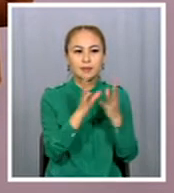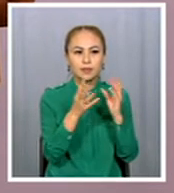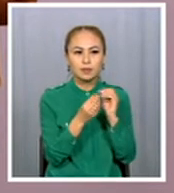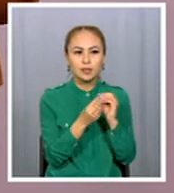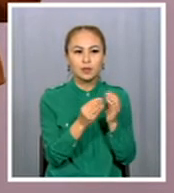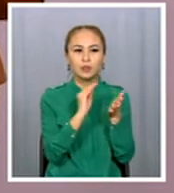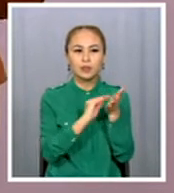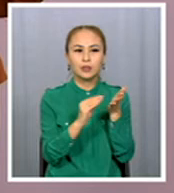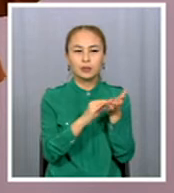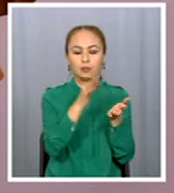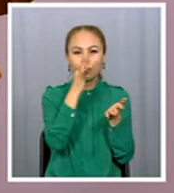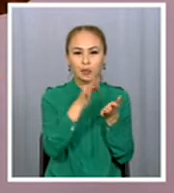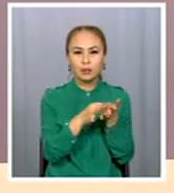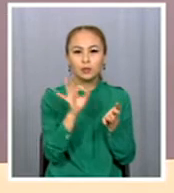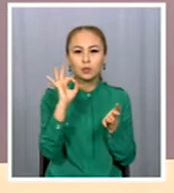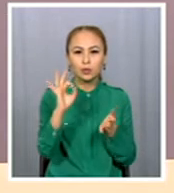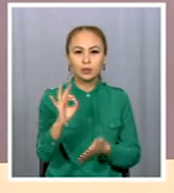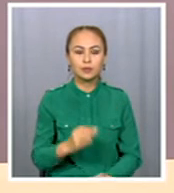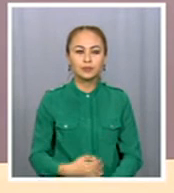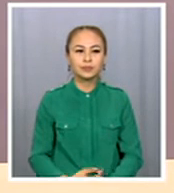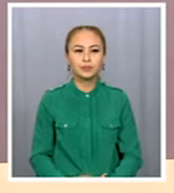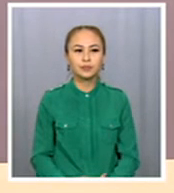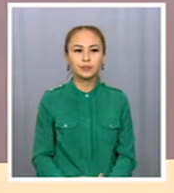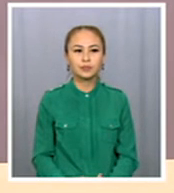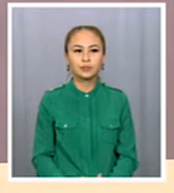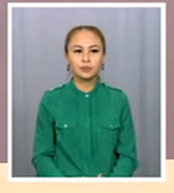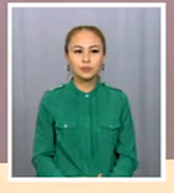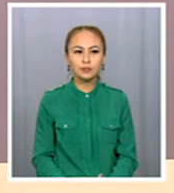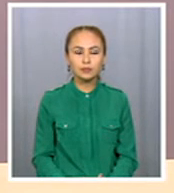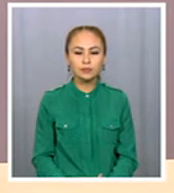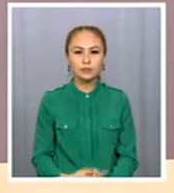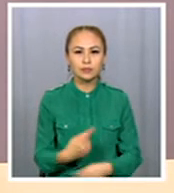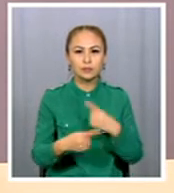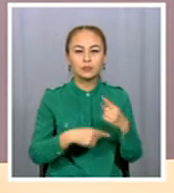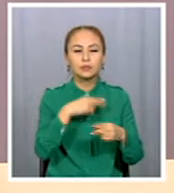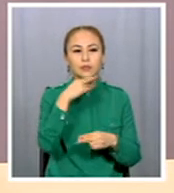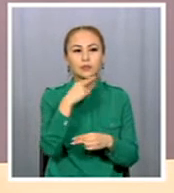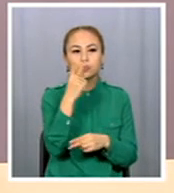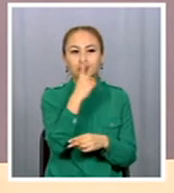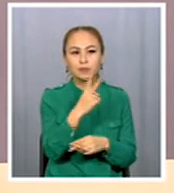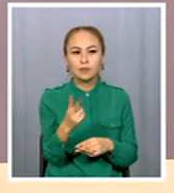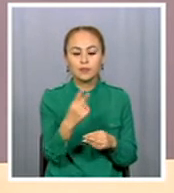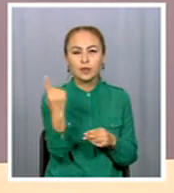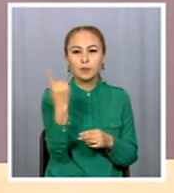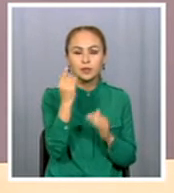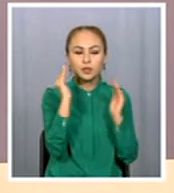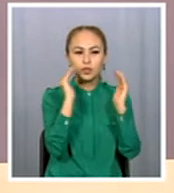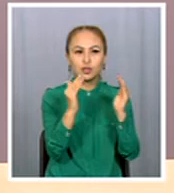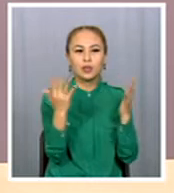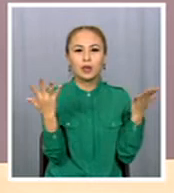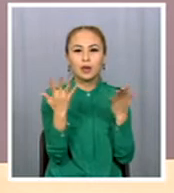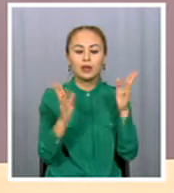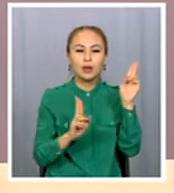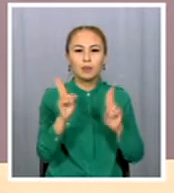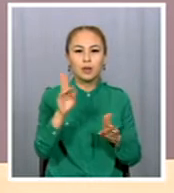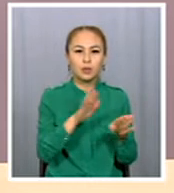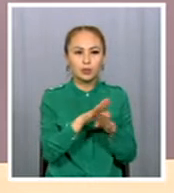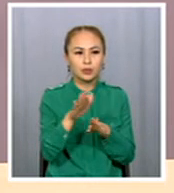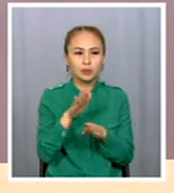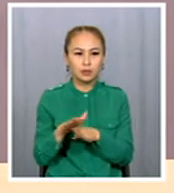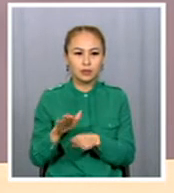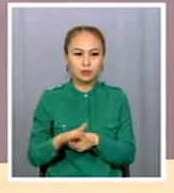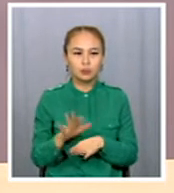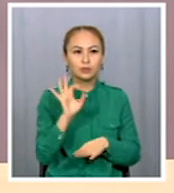өрнектің мәні 0-ге тең. Келесі өрнекке назар аударамыз. Бірінші, қай амал орындалады?